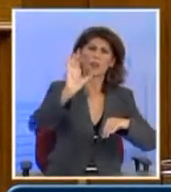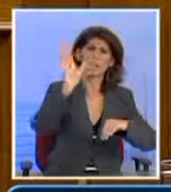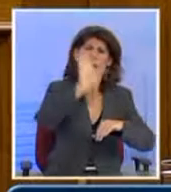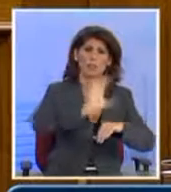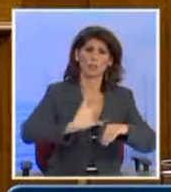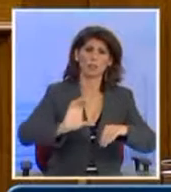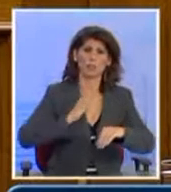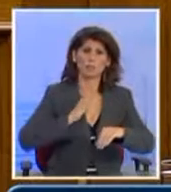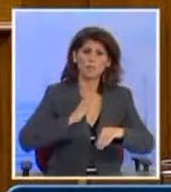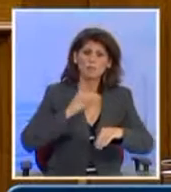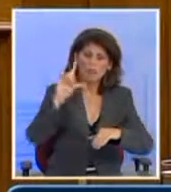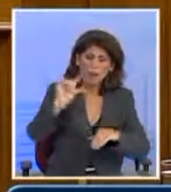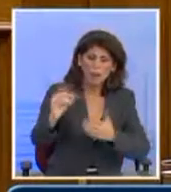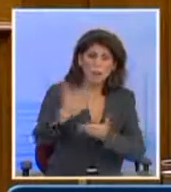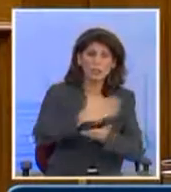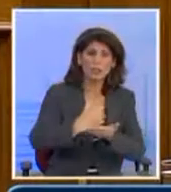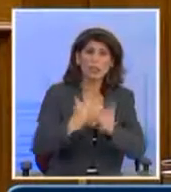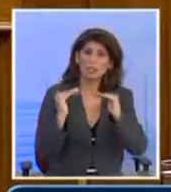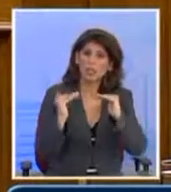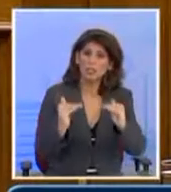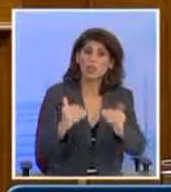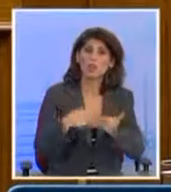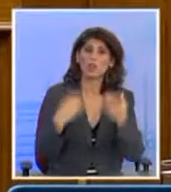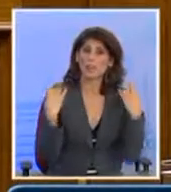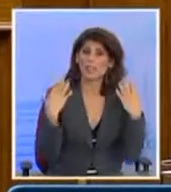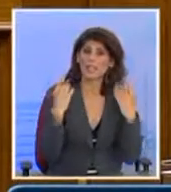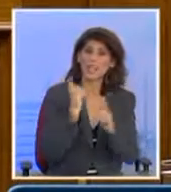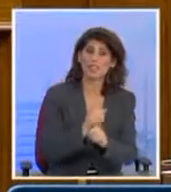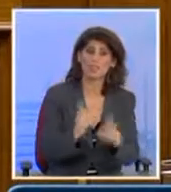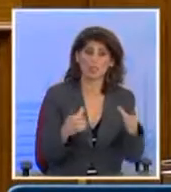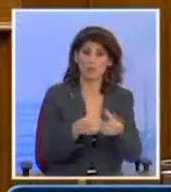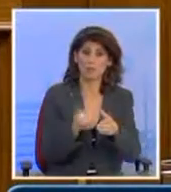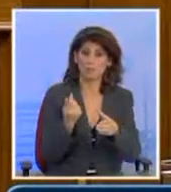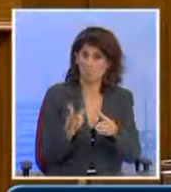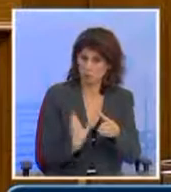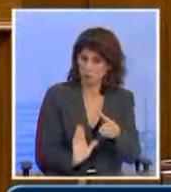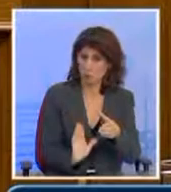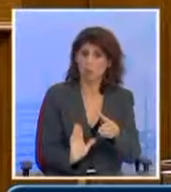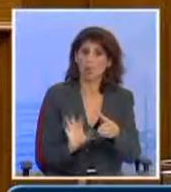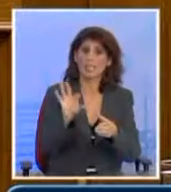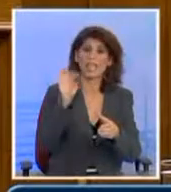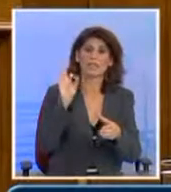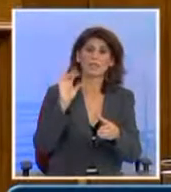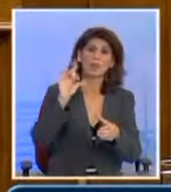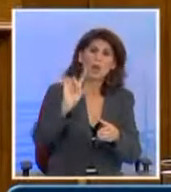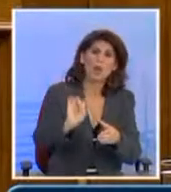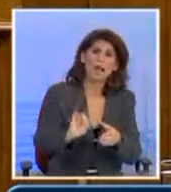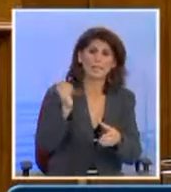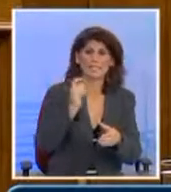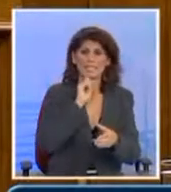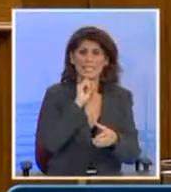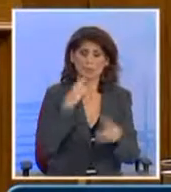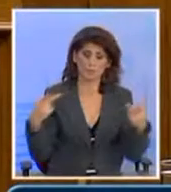με κατοίκους με χαμηλά εισοδήματα, να διατηρήσουμε φοροαπαλλαγές για ειδικές ομάδες πληθυσμού, να εξαιρέσουμε τις πολύ χαμηλές συντάξεις